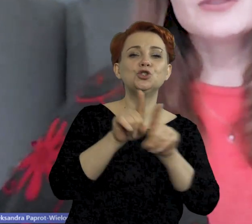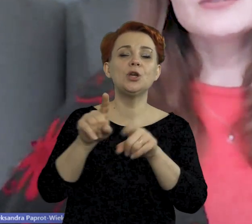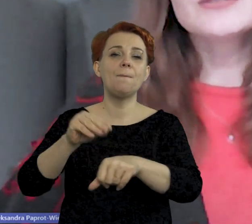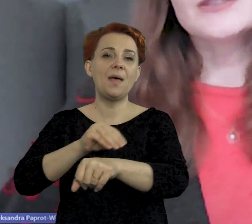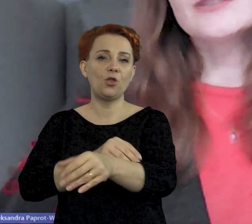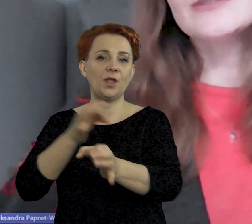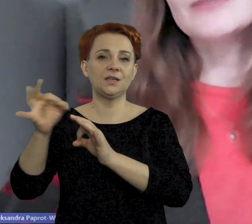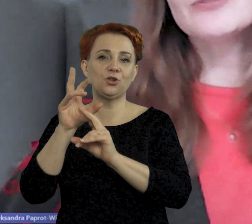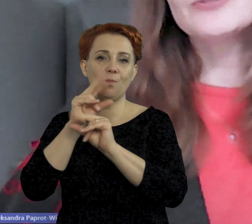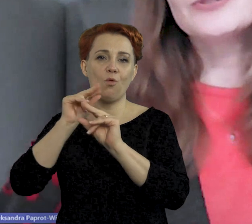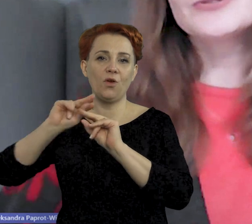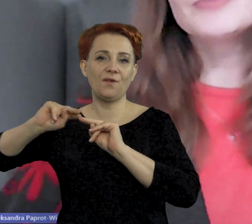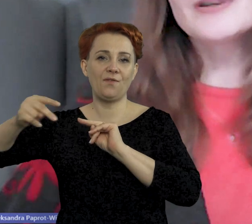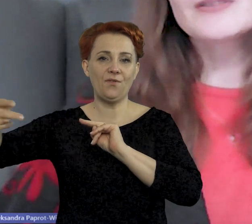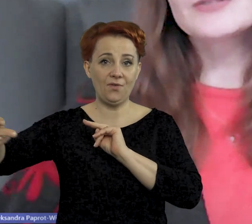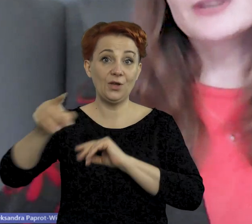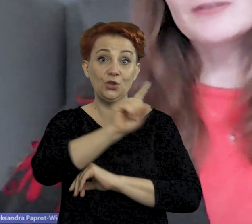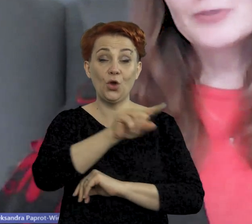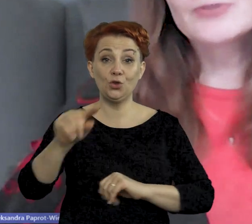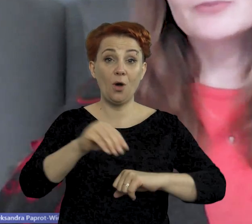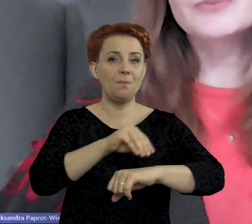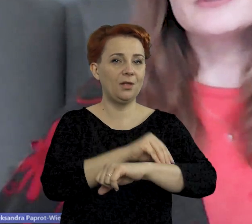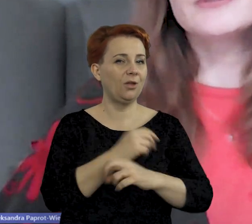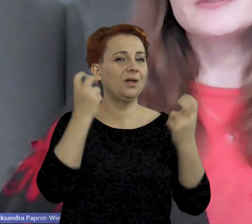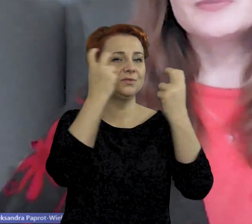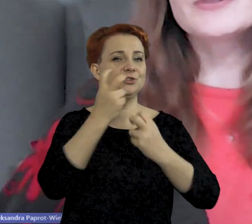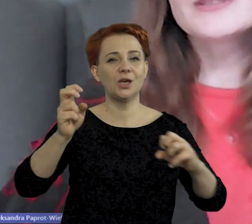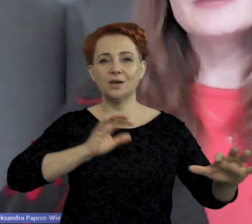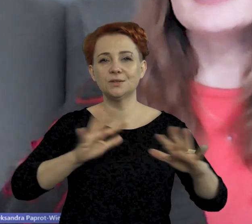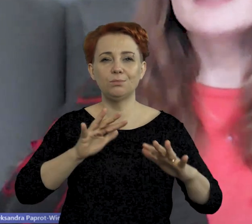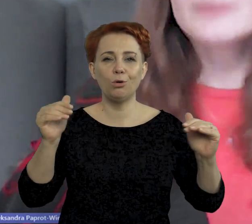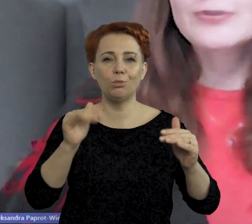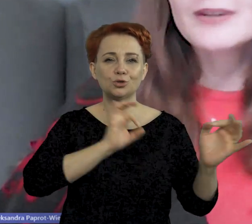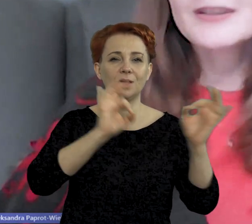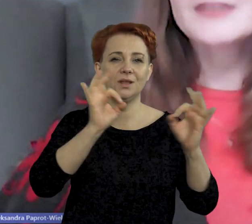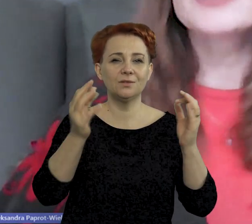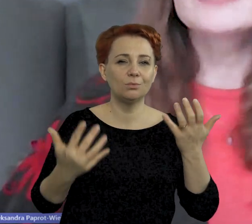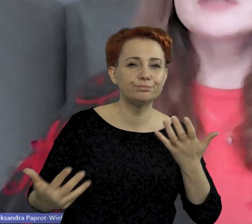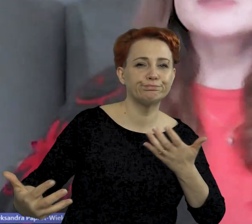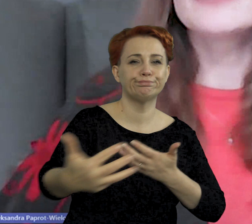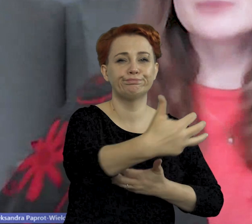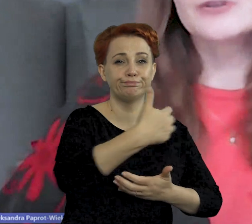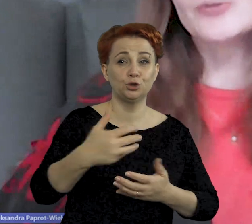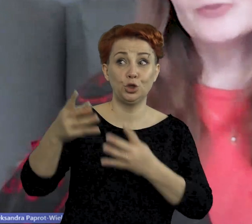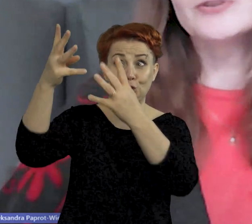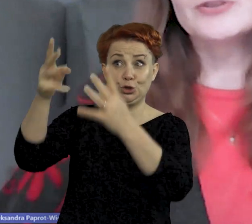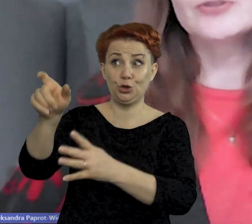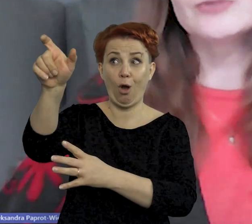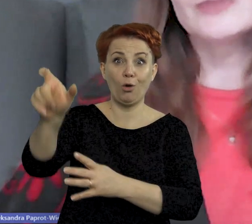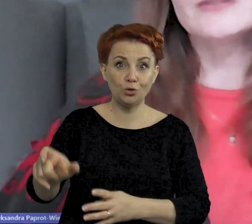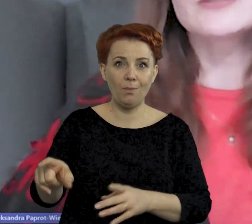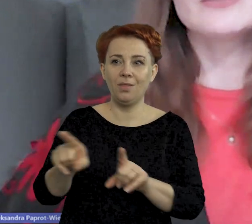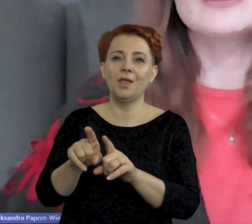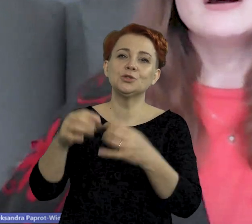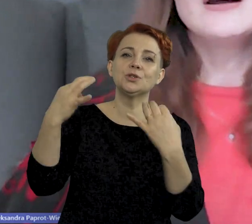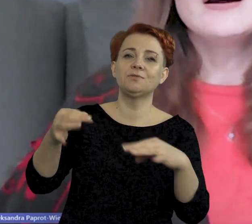obie te metody stwarzają nam taką możliwość, bardzo ciekawy sposób pozyskiwania indywidualnej i przede wszystkim swobodnej opowieści o